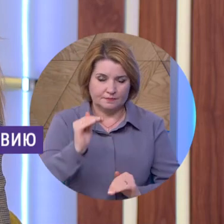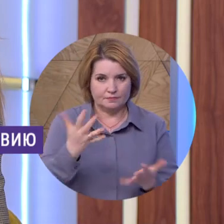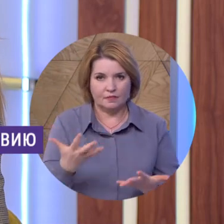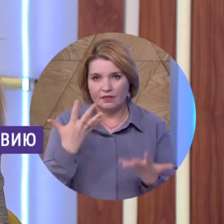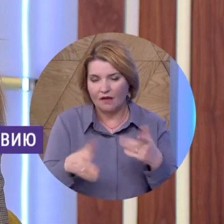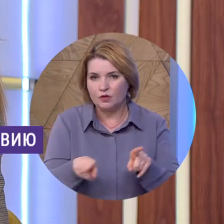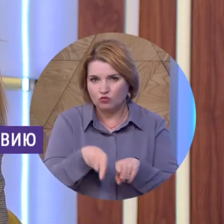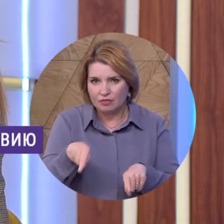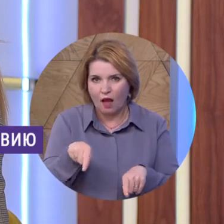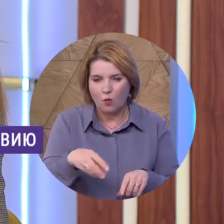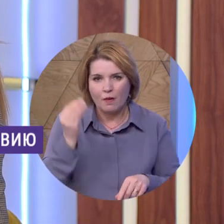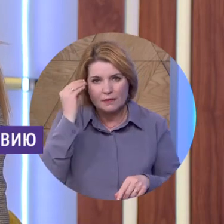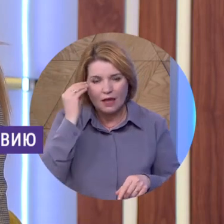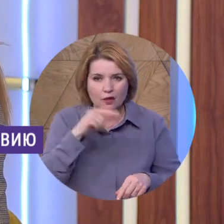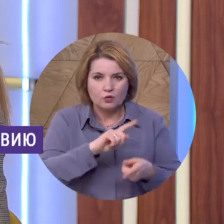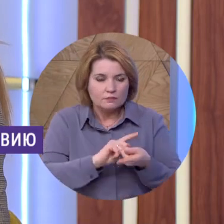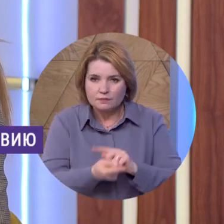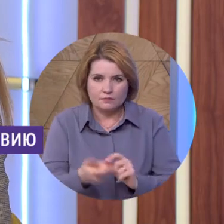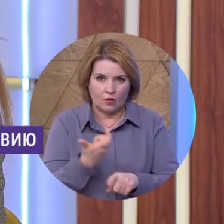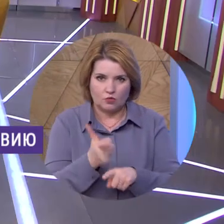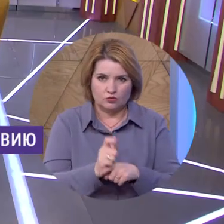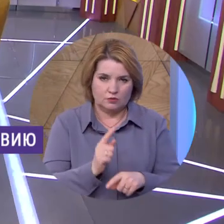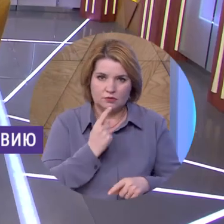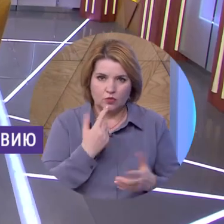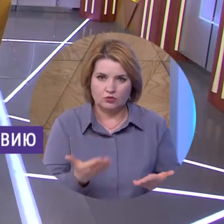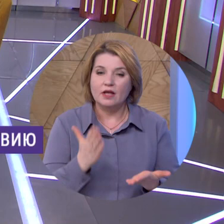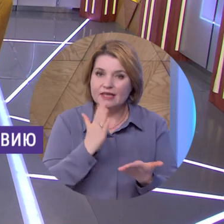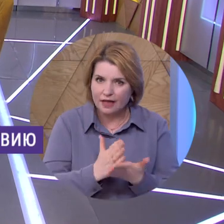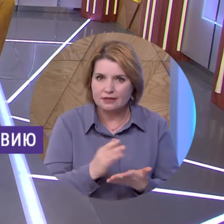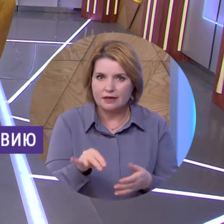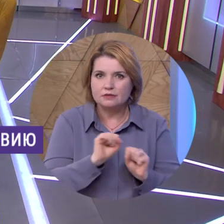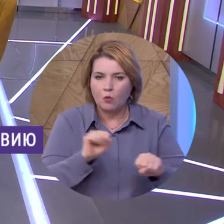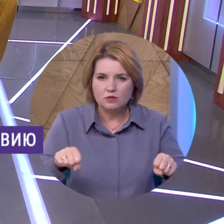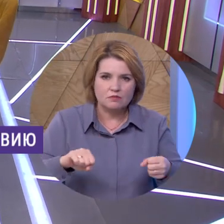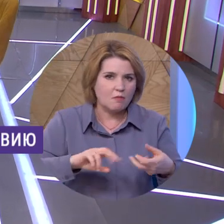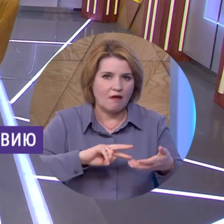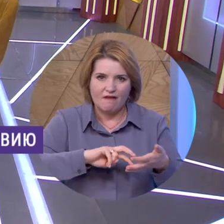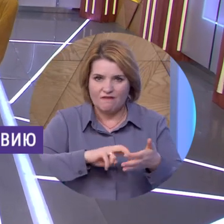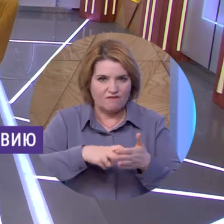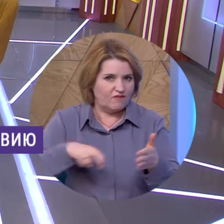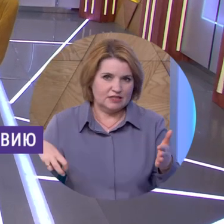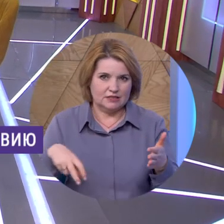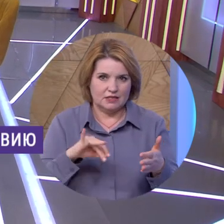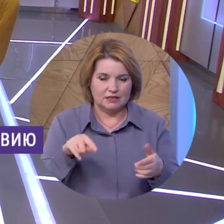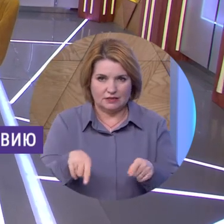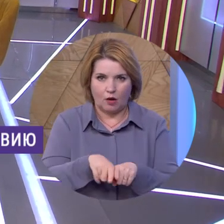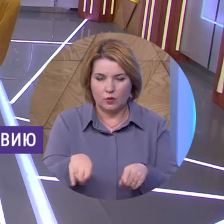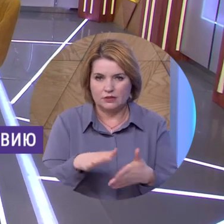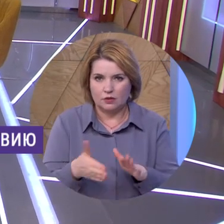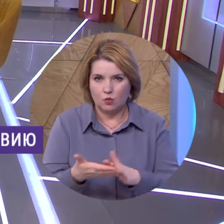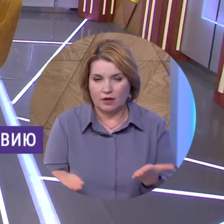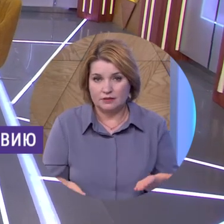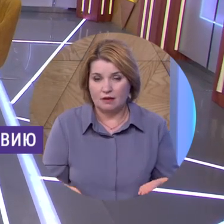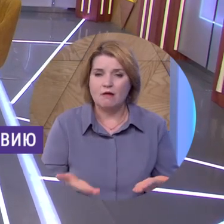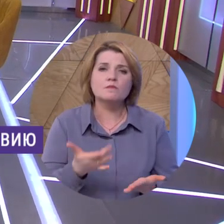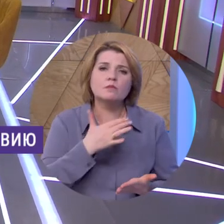такой паттерн, и это очень трудно преодолеть. Есть ли какие-то способы выйти из этой ситуации? Есть много методик, вот сейчас,